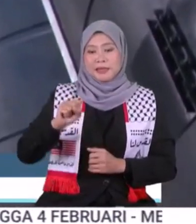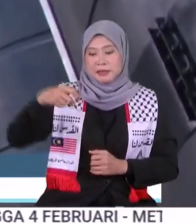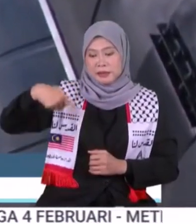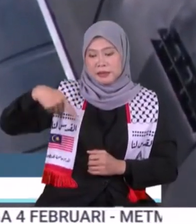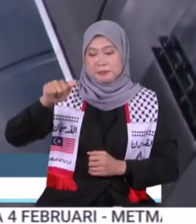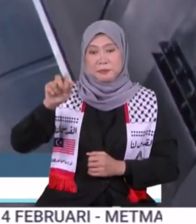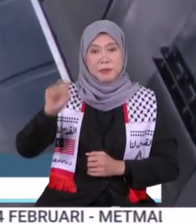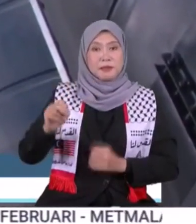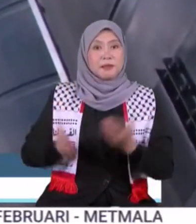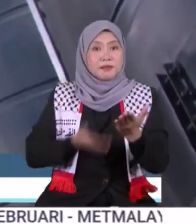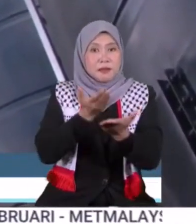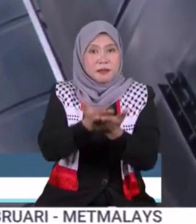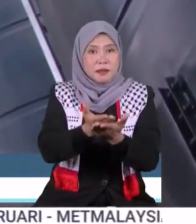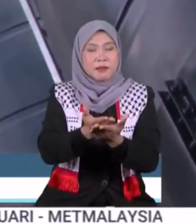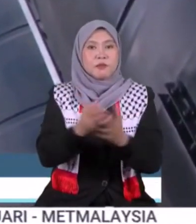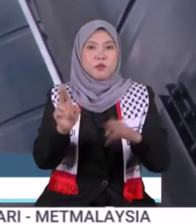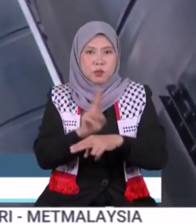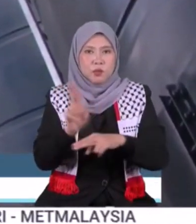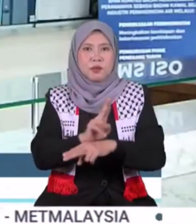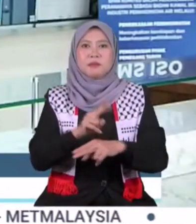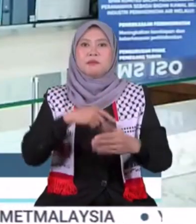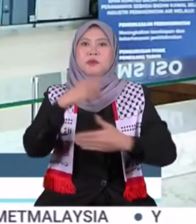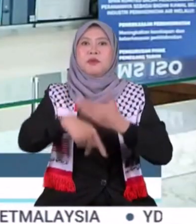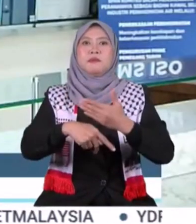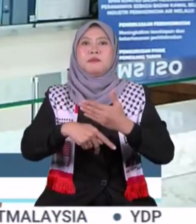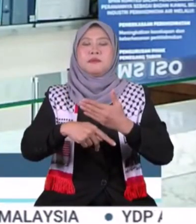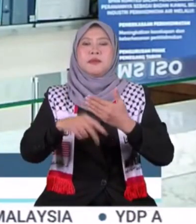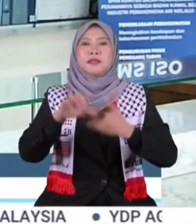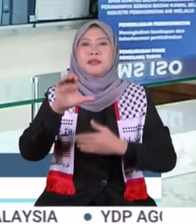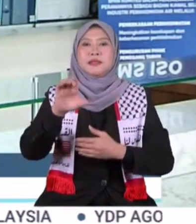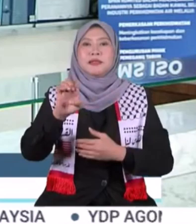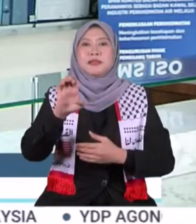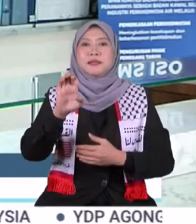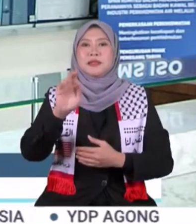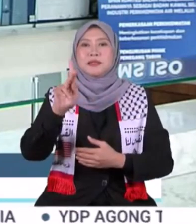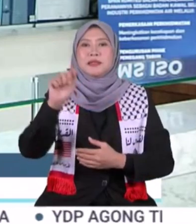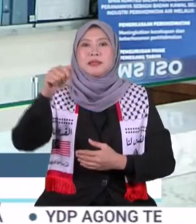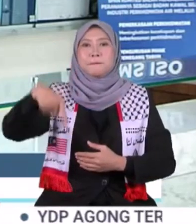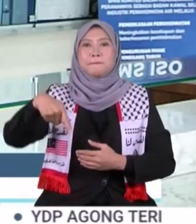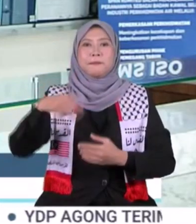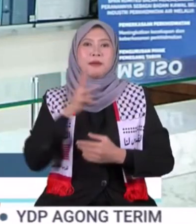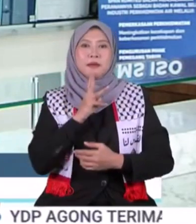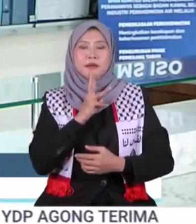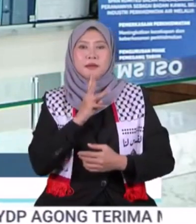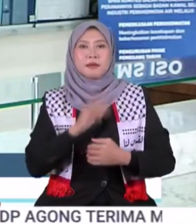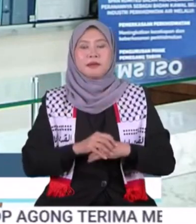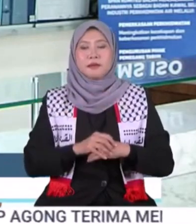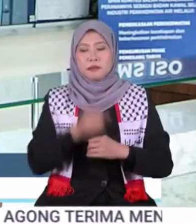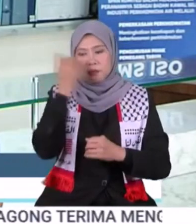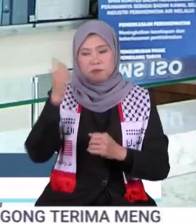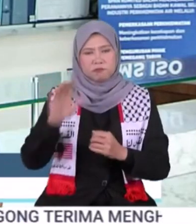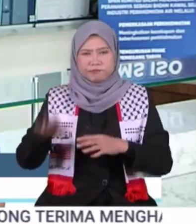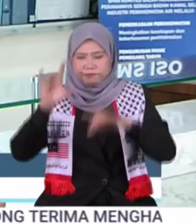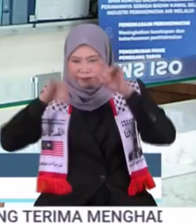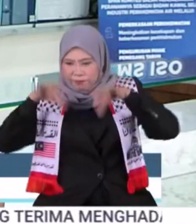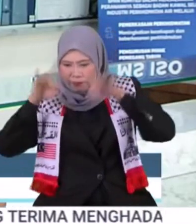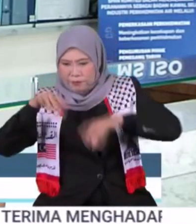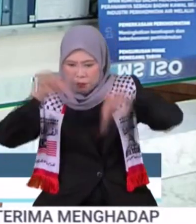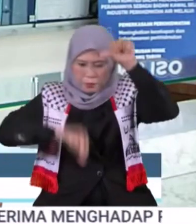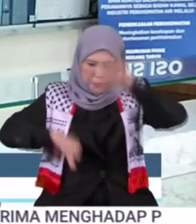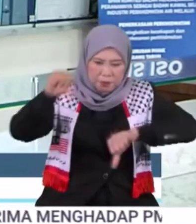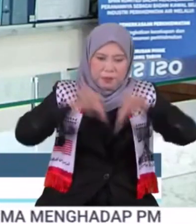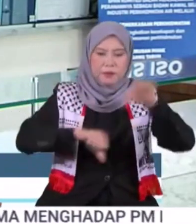pengguna menggunakan produk cekap air yang mana berdasarkan eksperimen dilakukan oleh pihak SPAN sendiri dan juga verifikasi dilakukan